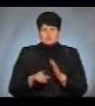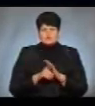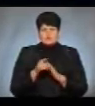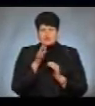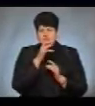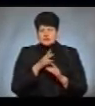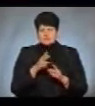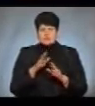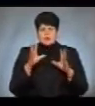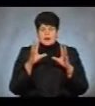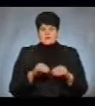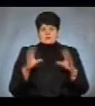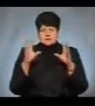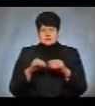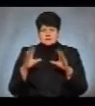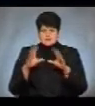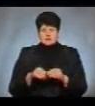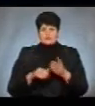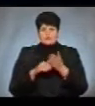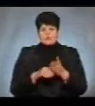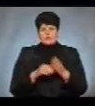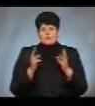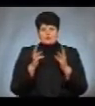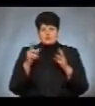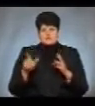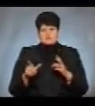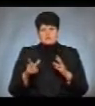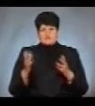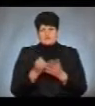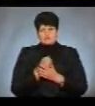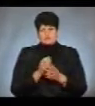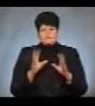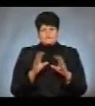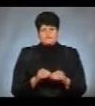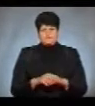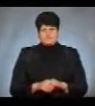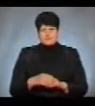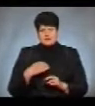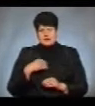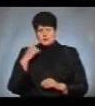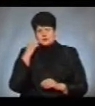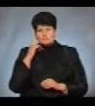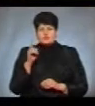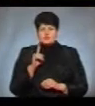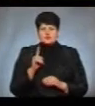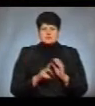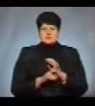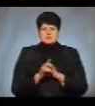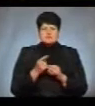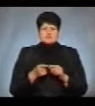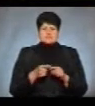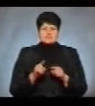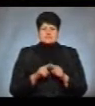вчасно гасити, і, звичайно, за допомогою пожежників пожежу вдалося ліквідувати. Я думаю, що все-таки церкви – це